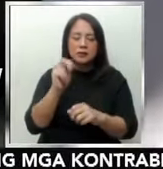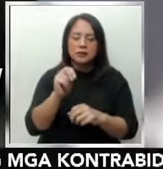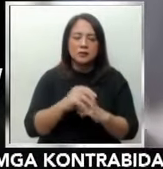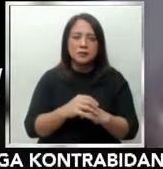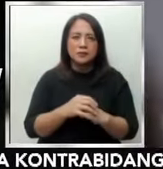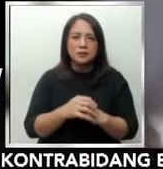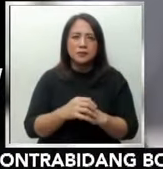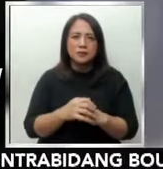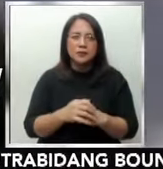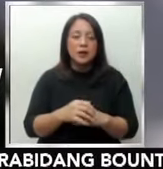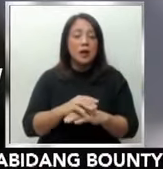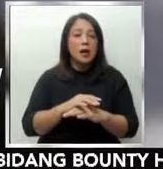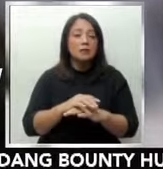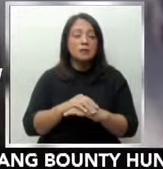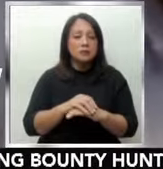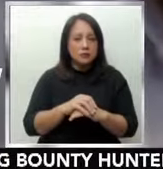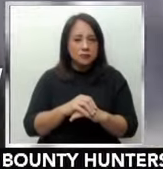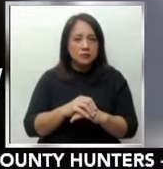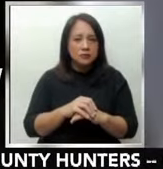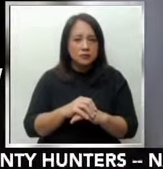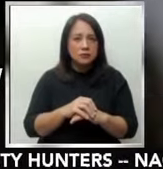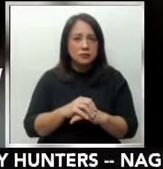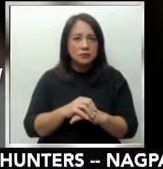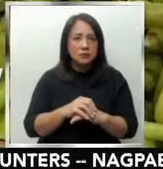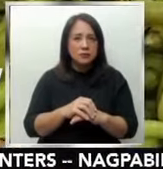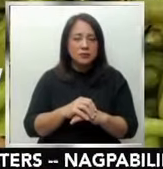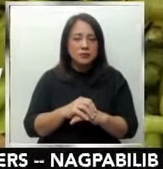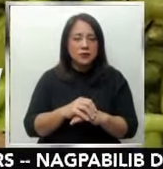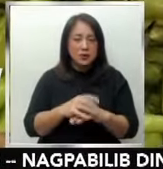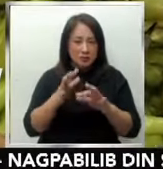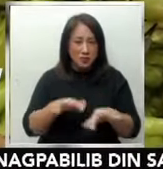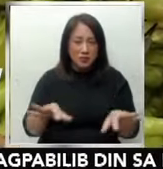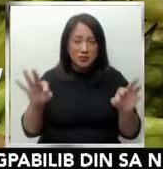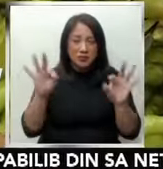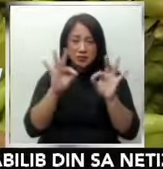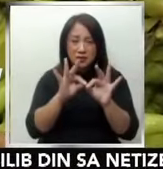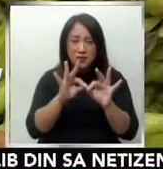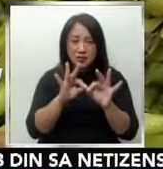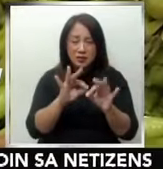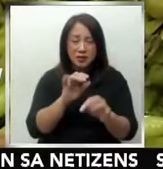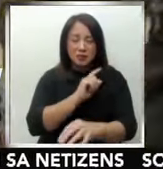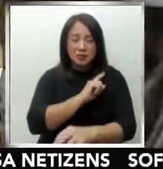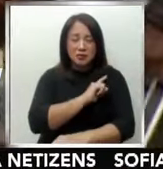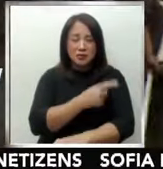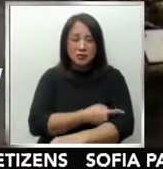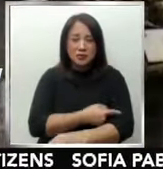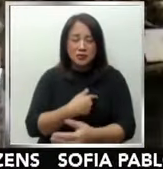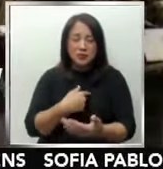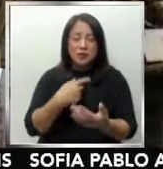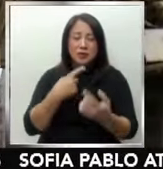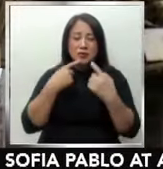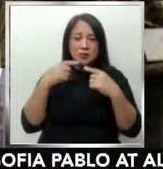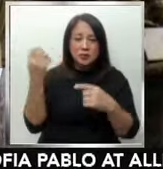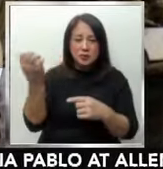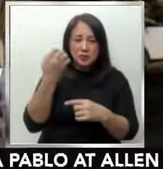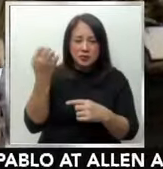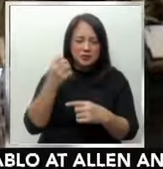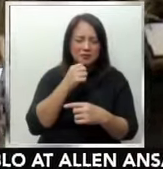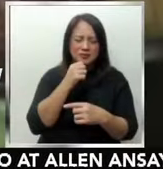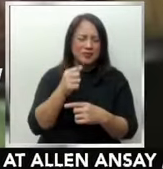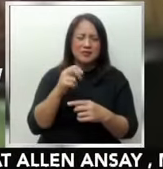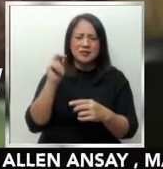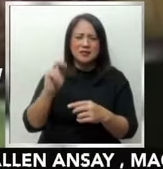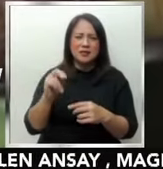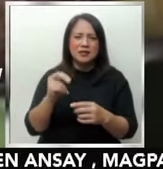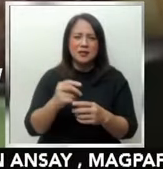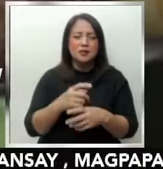not think that it is necessary already the power to declare an emergency and to control the prices